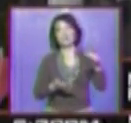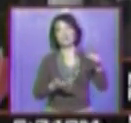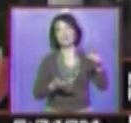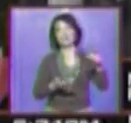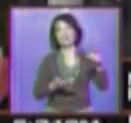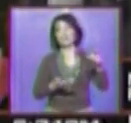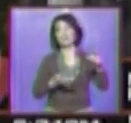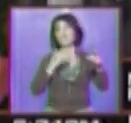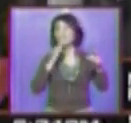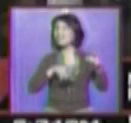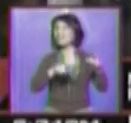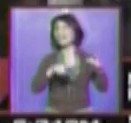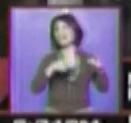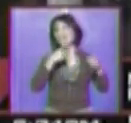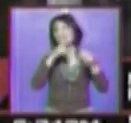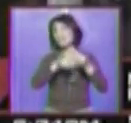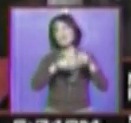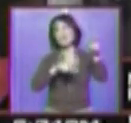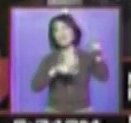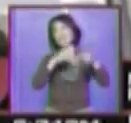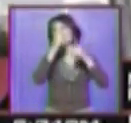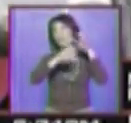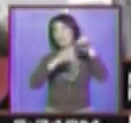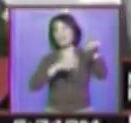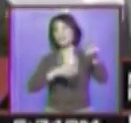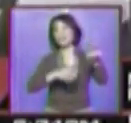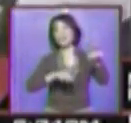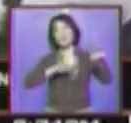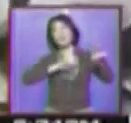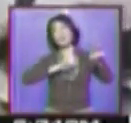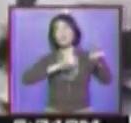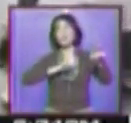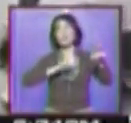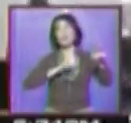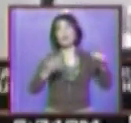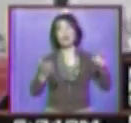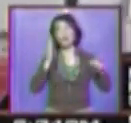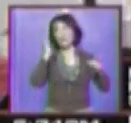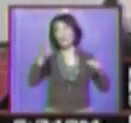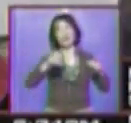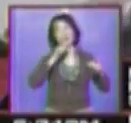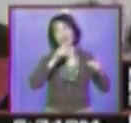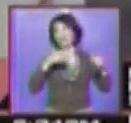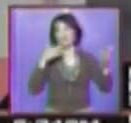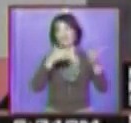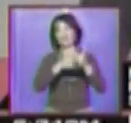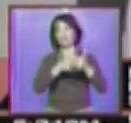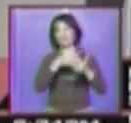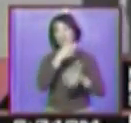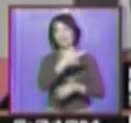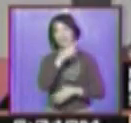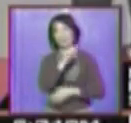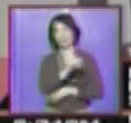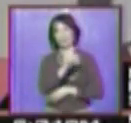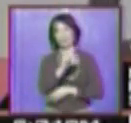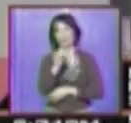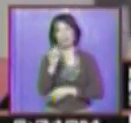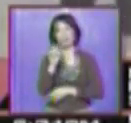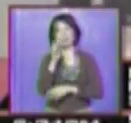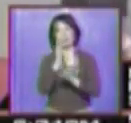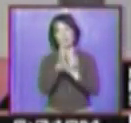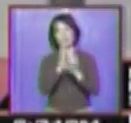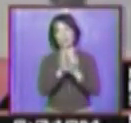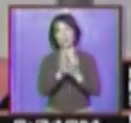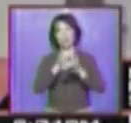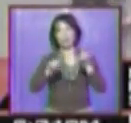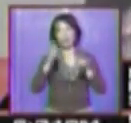yung ating kasamahang driver. Hindi magsasampa ng reklamo ang HM Transit, pero namemeligro ng kuluyang masibak